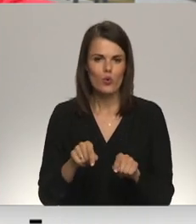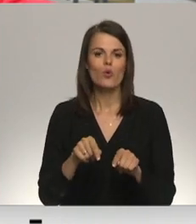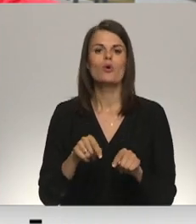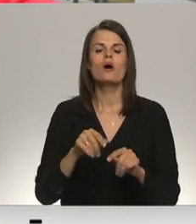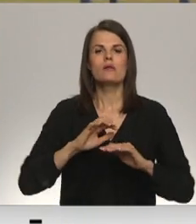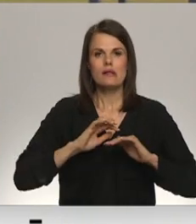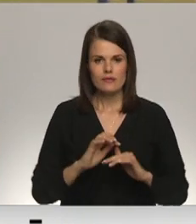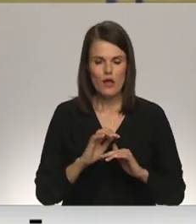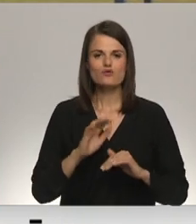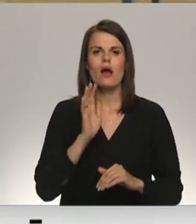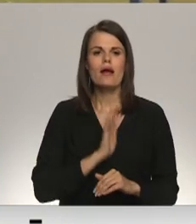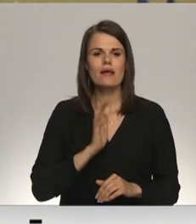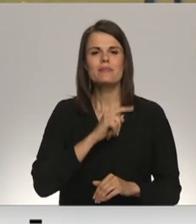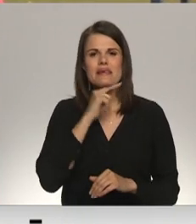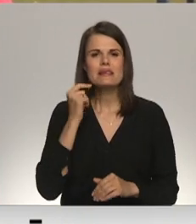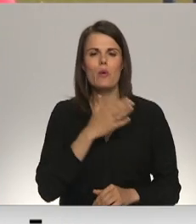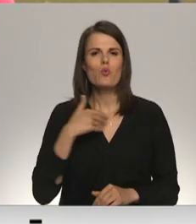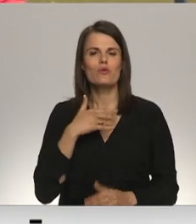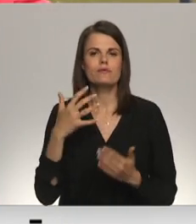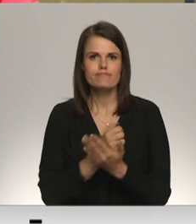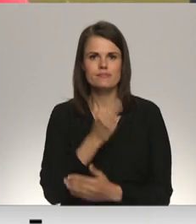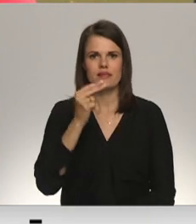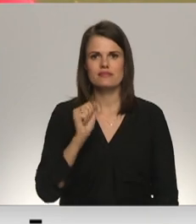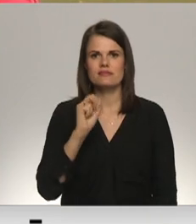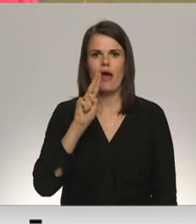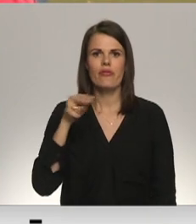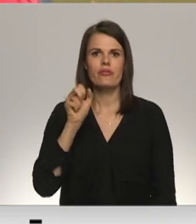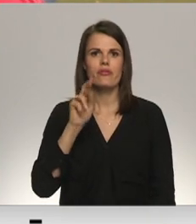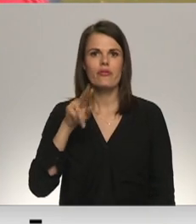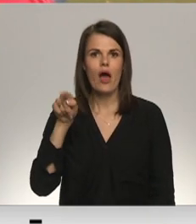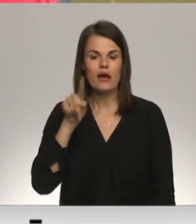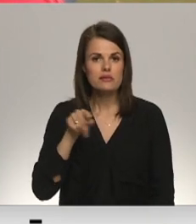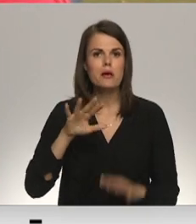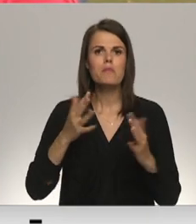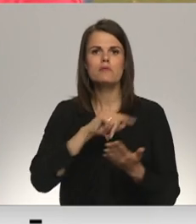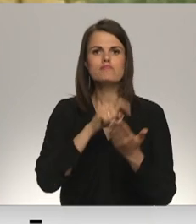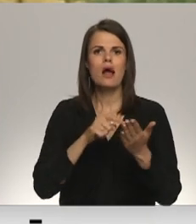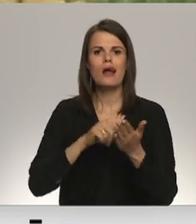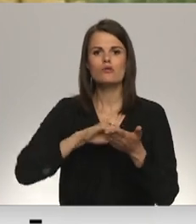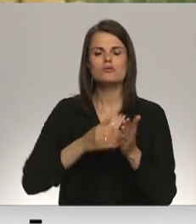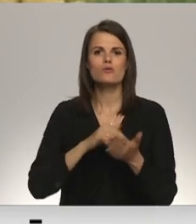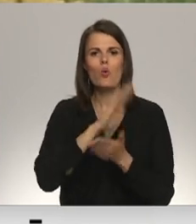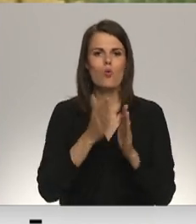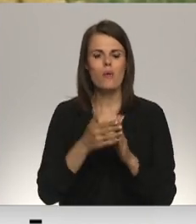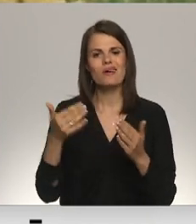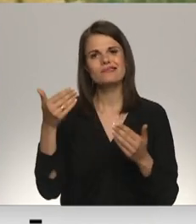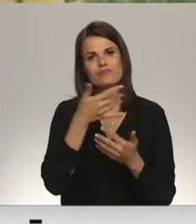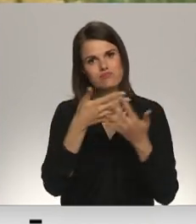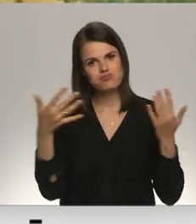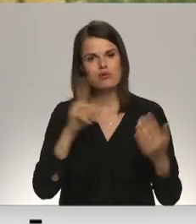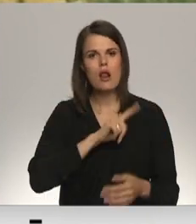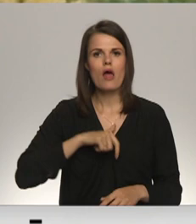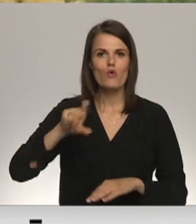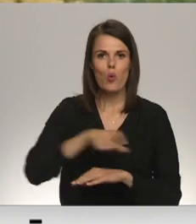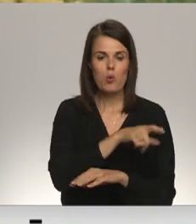Tagad mēģinam, gribam ļoti, ļoti dabūt zandartu. Savukārt uz jautājumu, kāda ir kopējā situācija ar zivju daudzveidību un resursu Latvijas upēs,